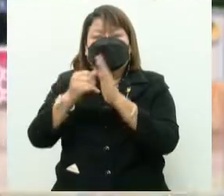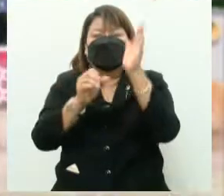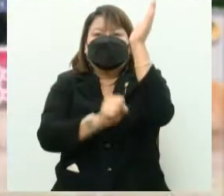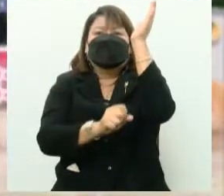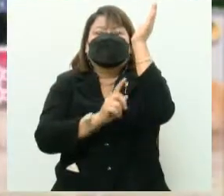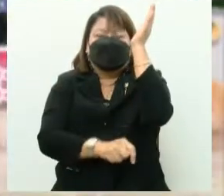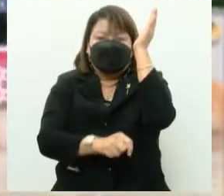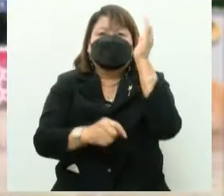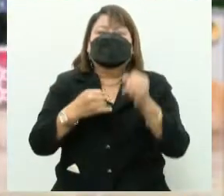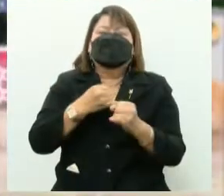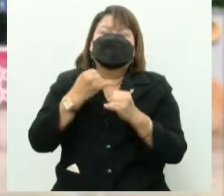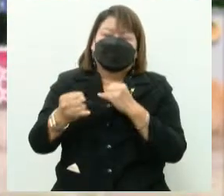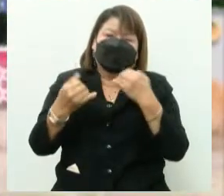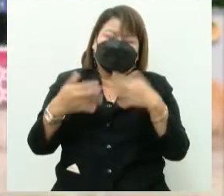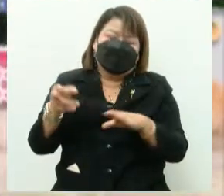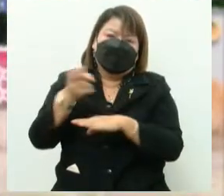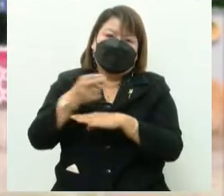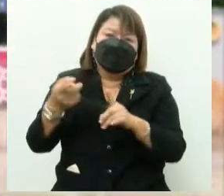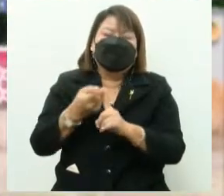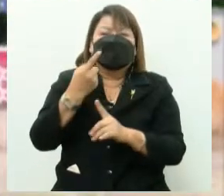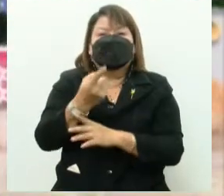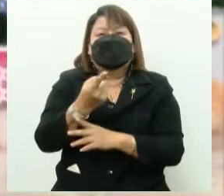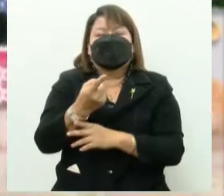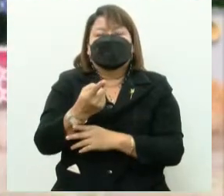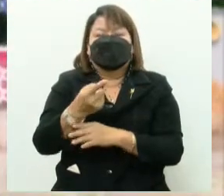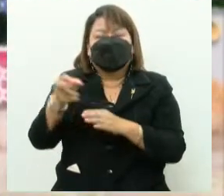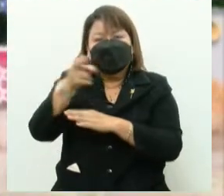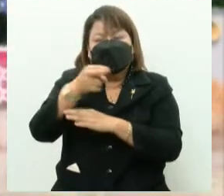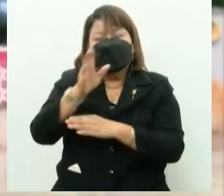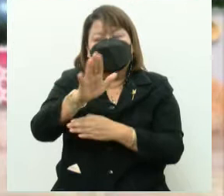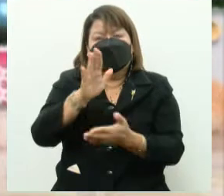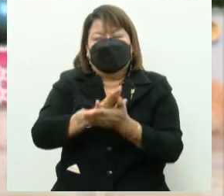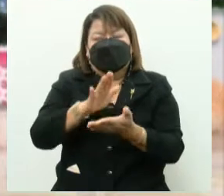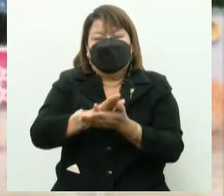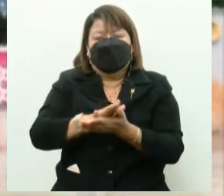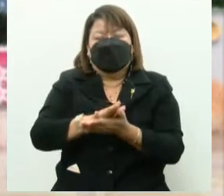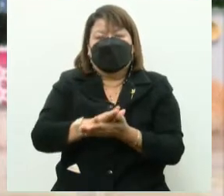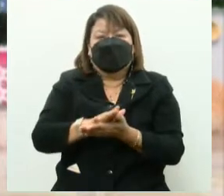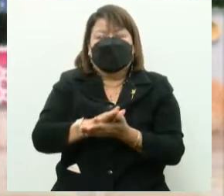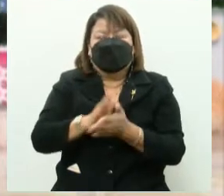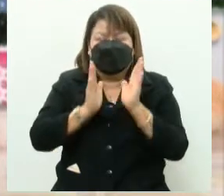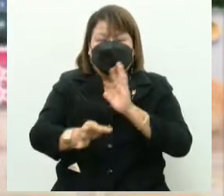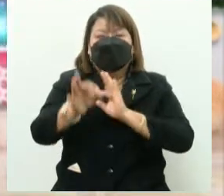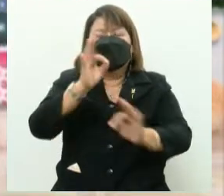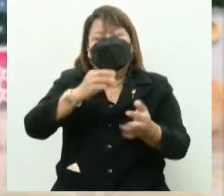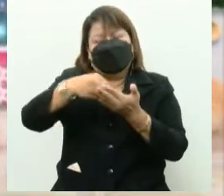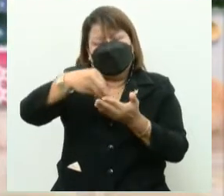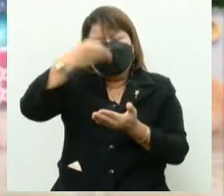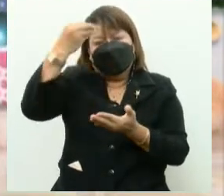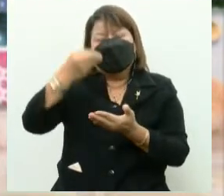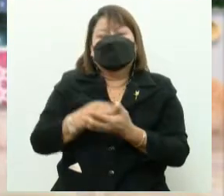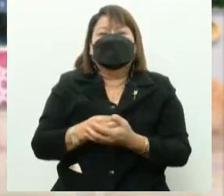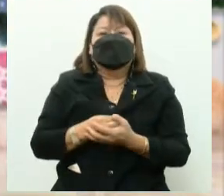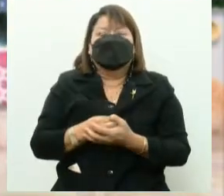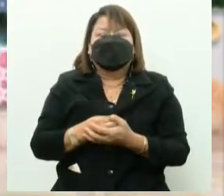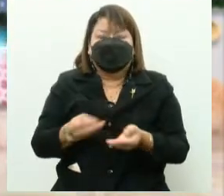จบลงไปแล้วนะครับน้องแอร์สำหรับ VTR ในช่วงแรกของเราครับ VTR ของโรงเรียนบ้านโคกเมาครับตัวแทนนักเรียนจากโรงเรียนบ้านโคกเมานะครับ